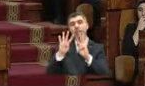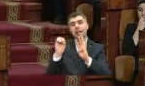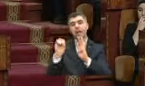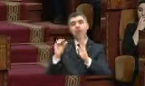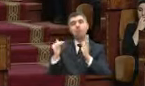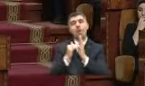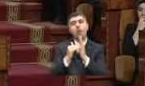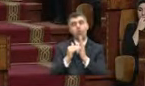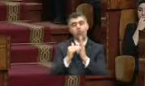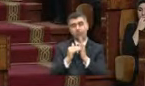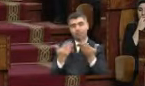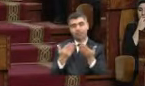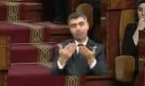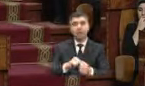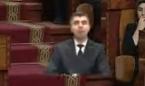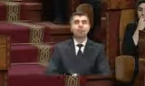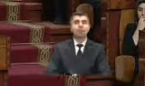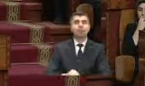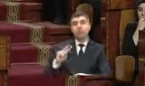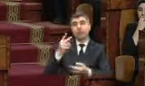الثانية هي